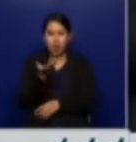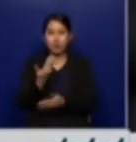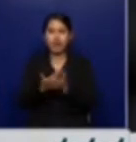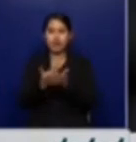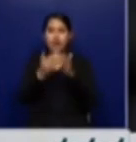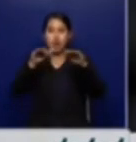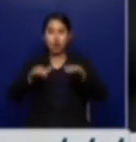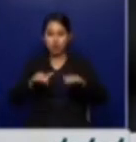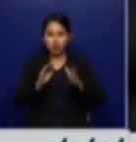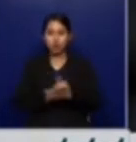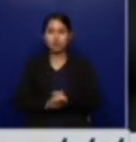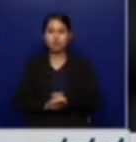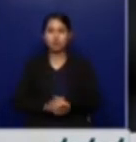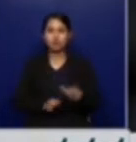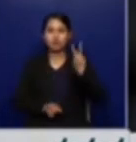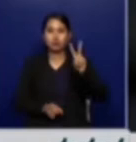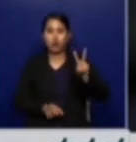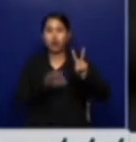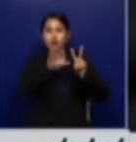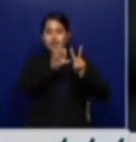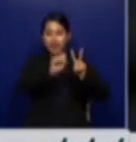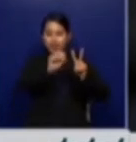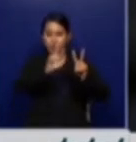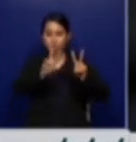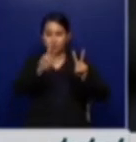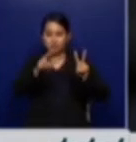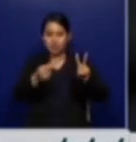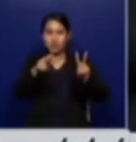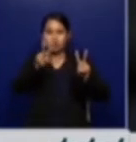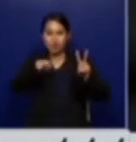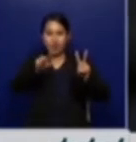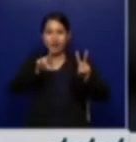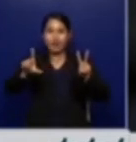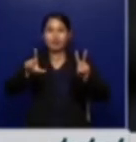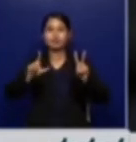ไป 262,000 ล้าน